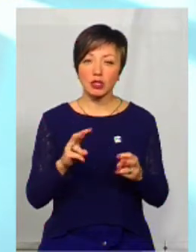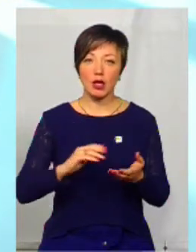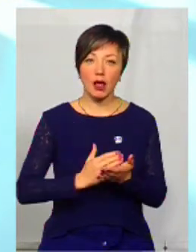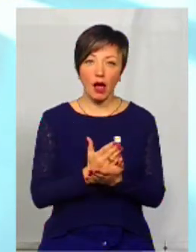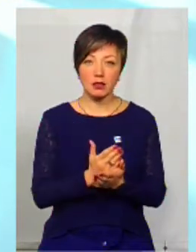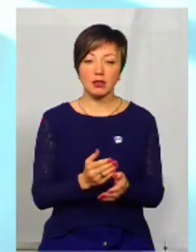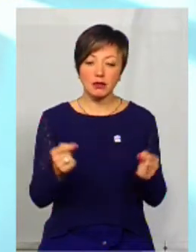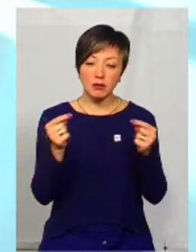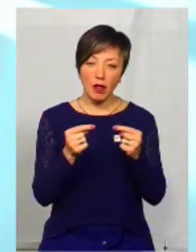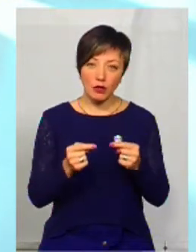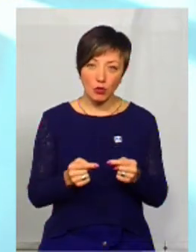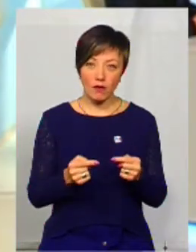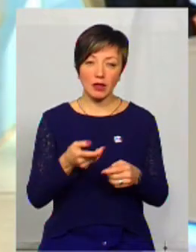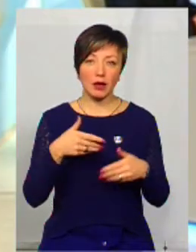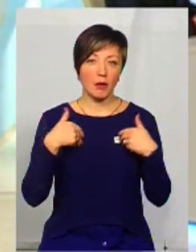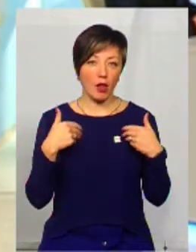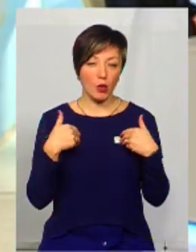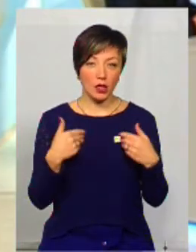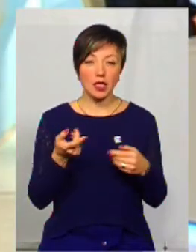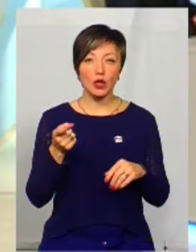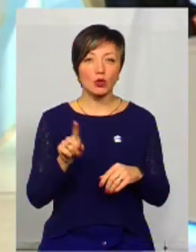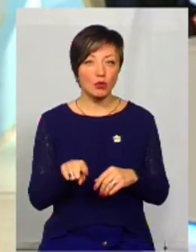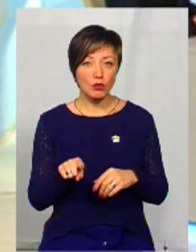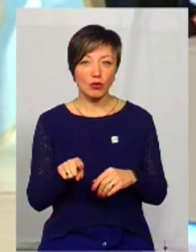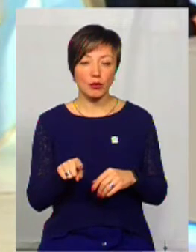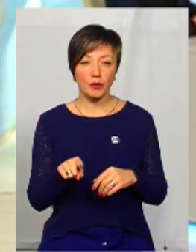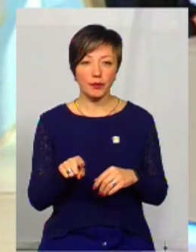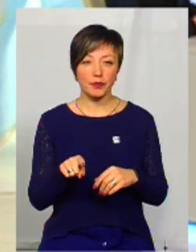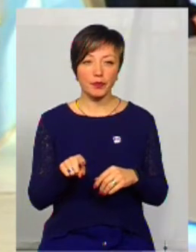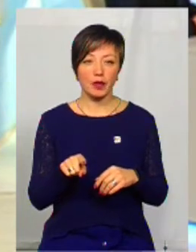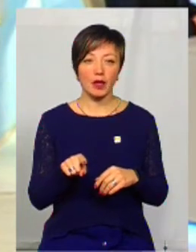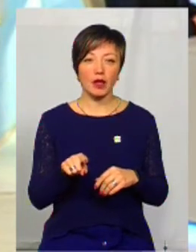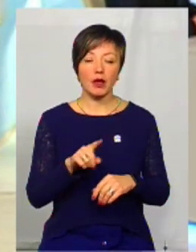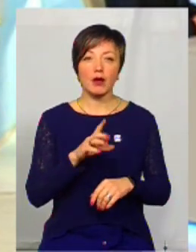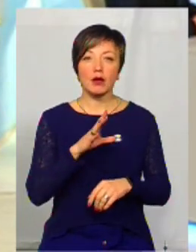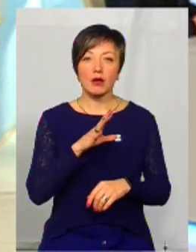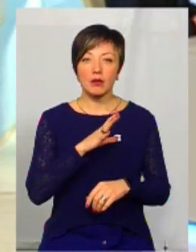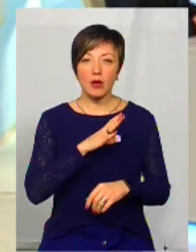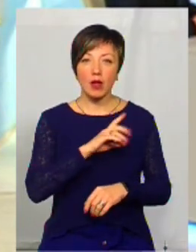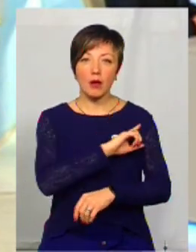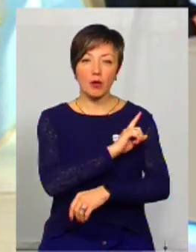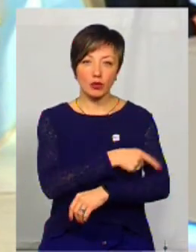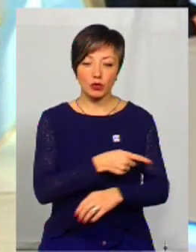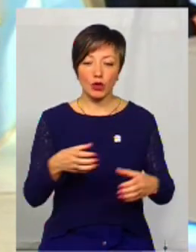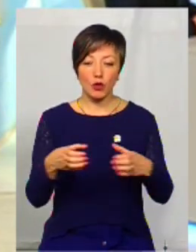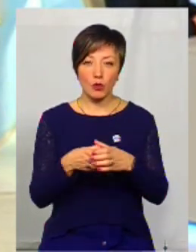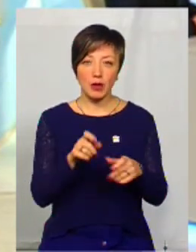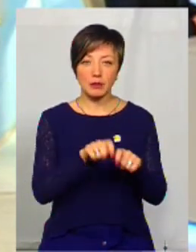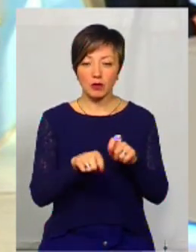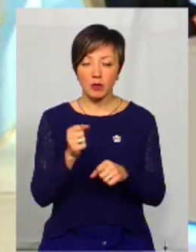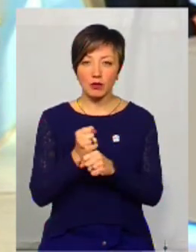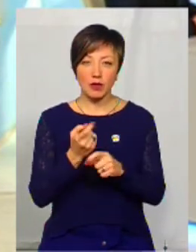якісне, збалансоване, калорійне. Тому досить така потужна когорта інспекторів працювала над цим